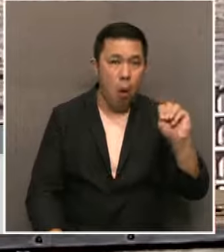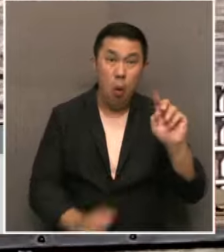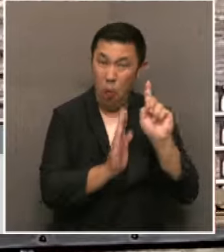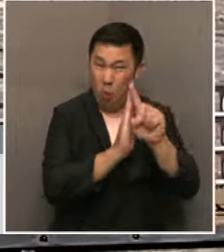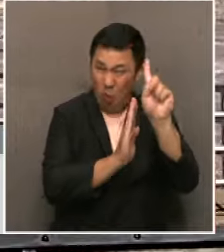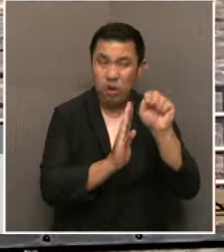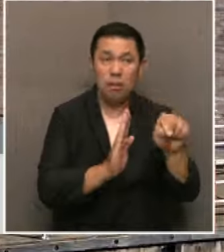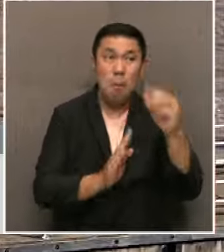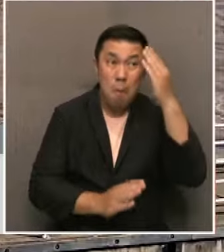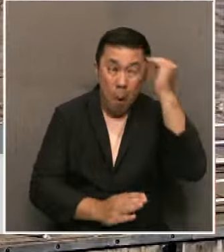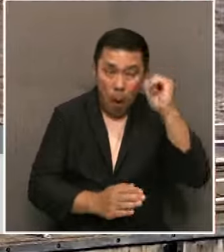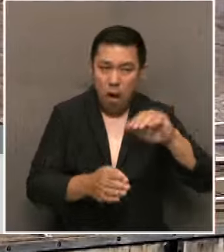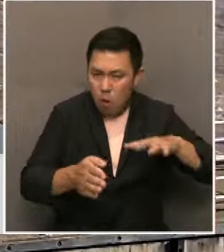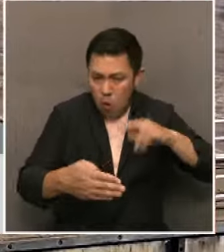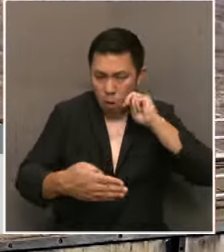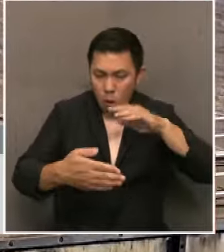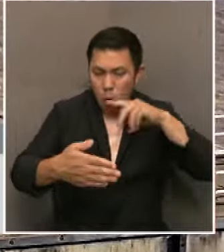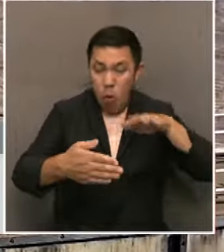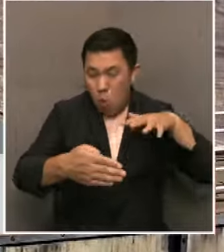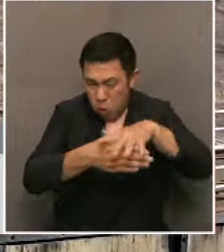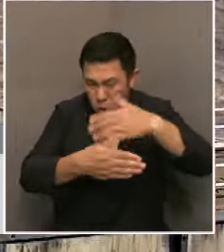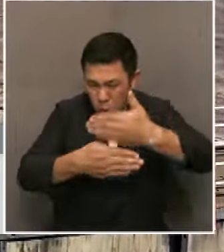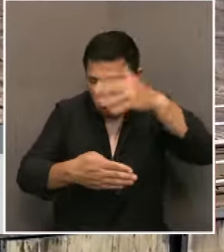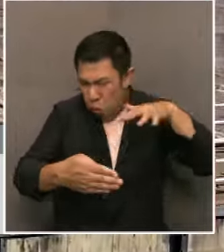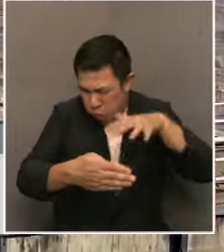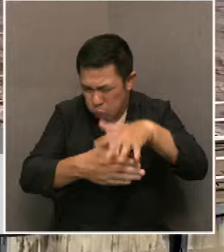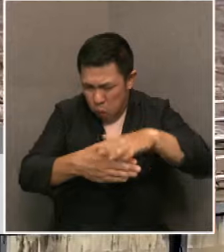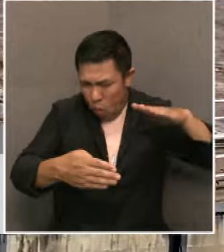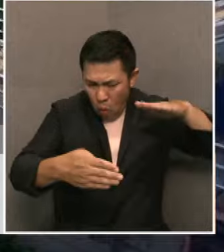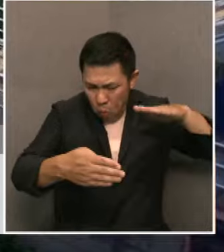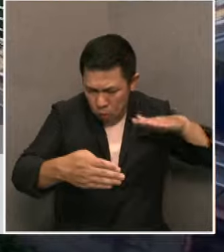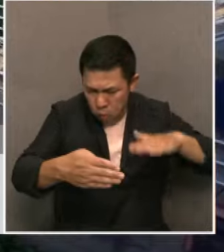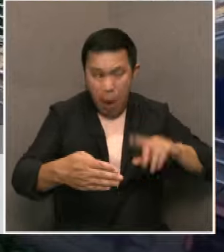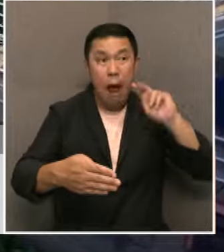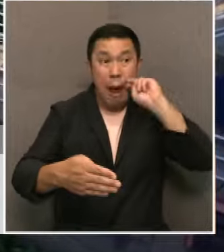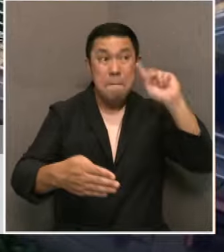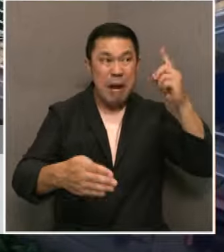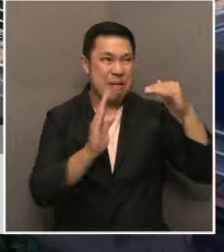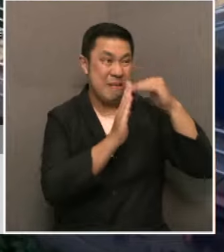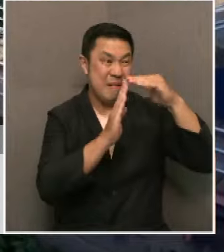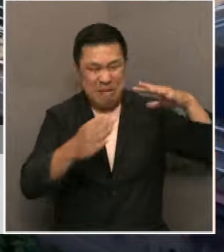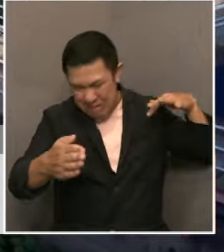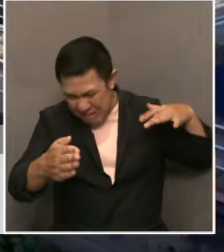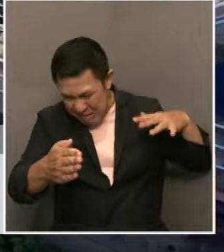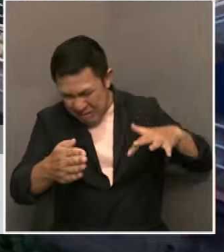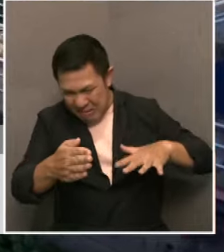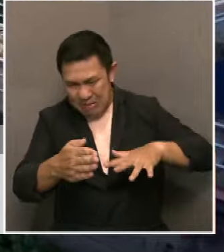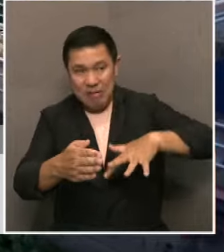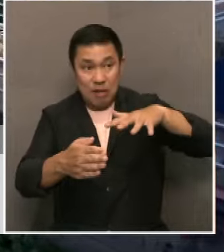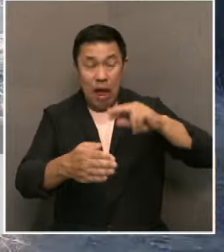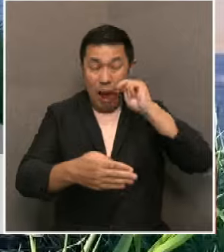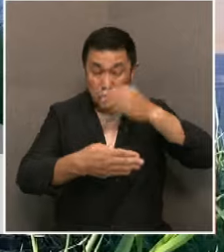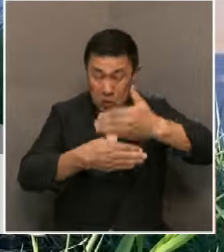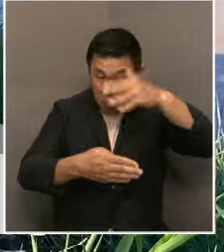พื่อสร้างพื้นที่ว่างในลำน้ำรับมวลน้ำเหนือที่จะไหลบ่าลงมาสมทบ การระบายน้ำในอัตรานี้จะส่งผลกระทบ